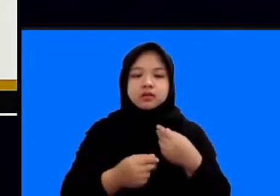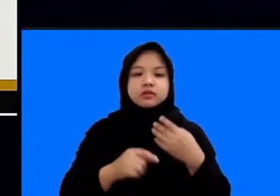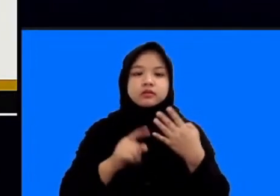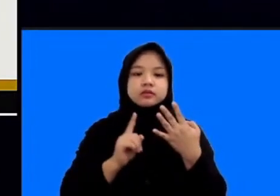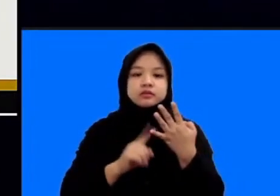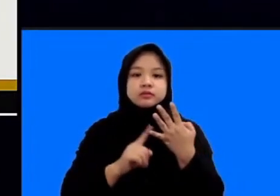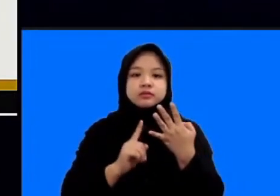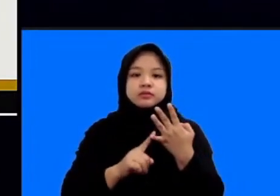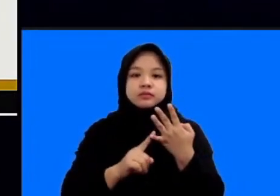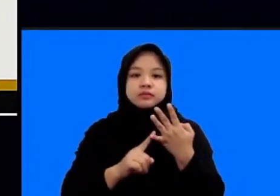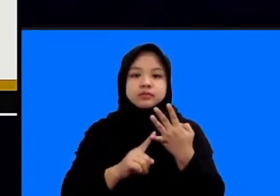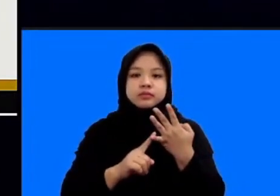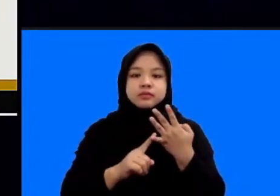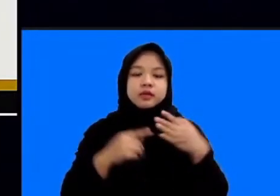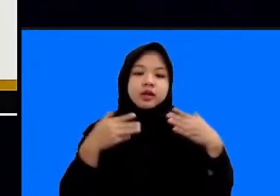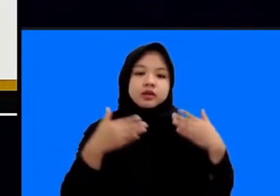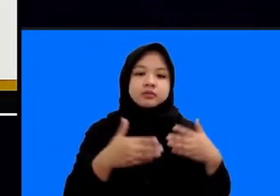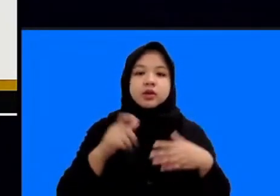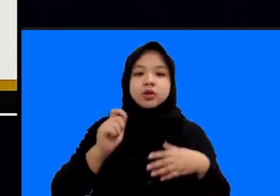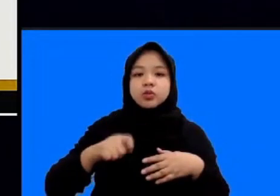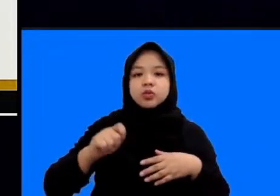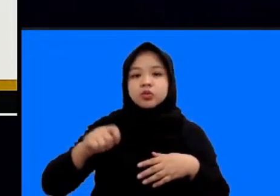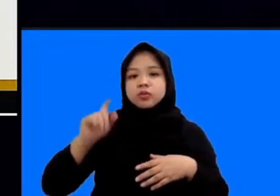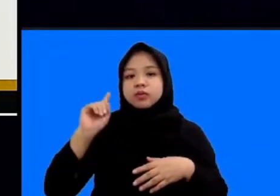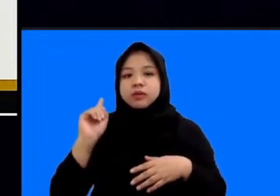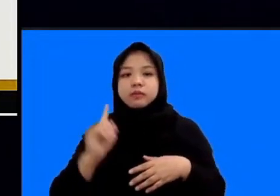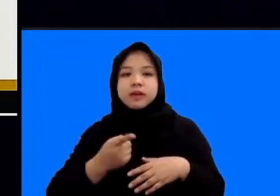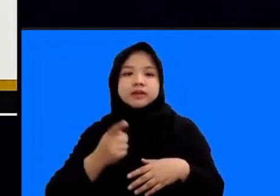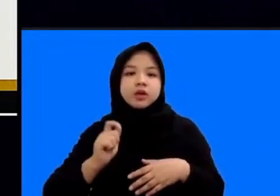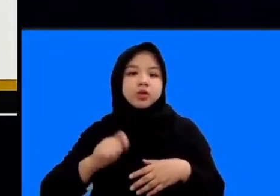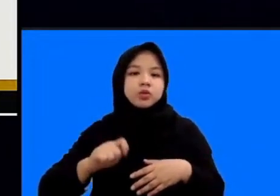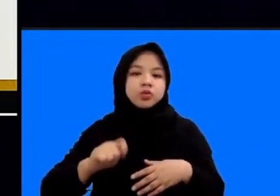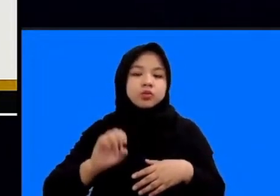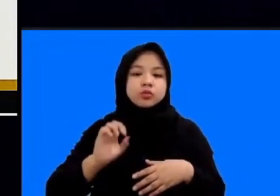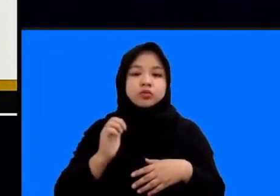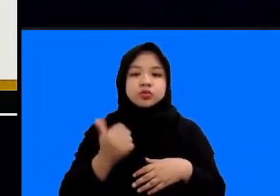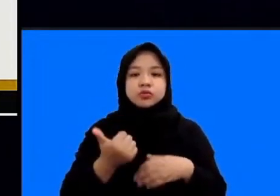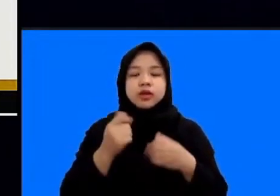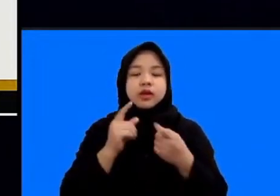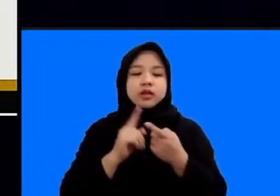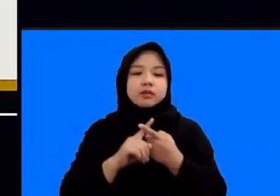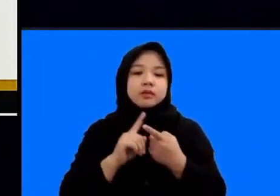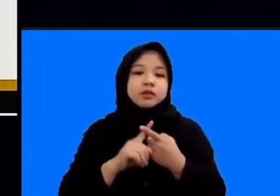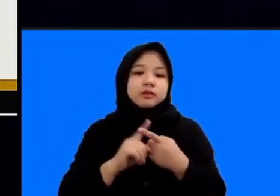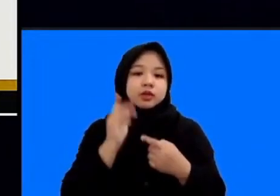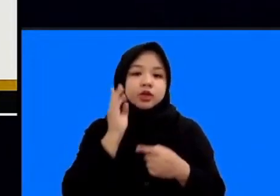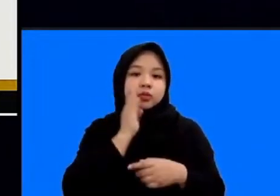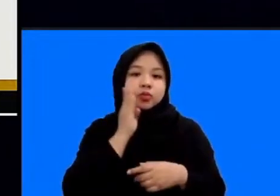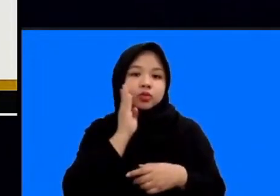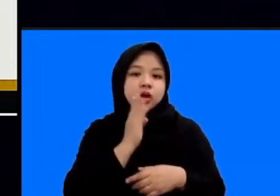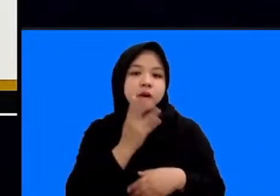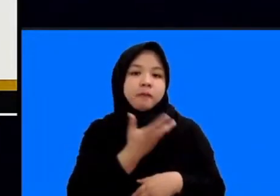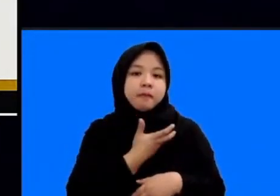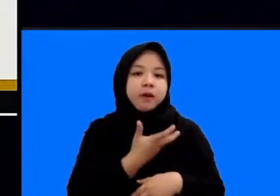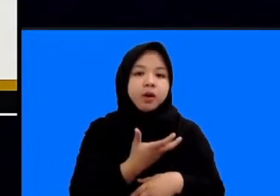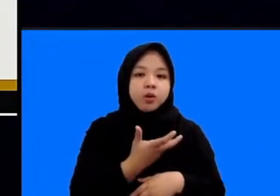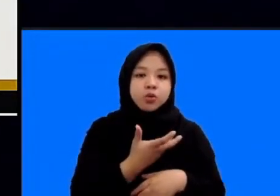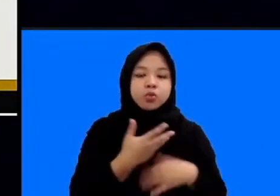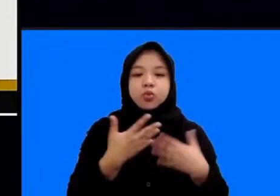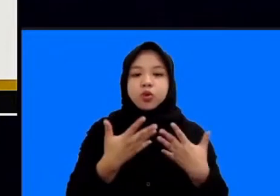yang keempat adalah aspek hukum kepastian hukum agar teman-teman mudah ini mau atau